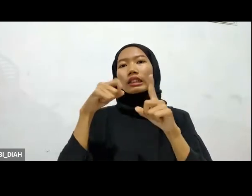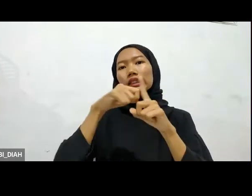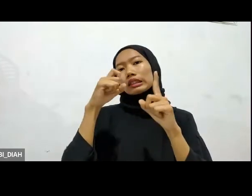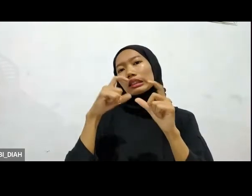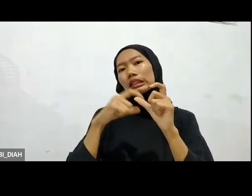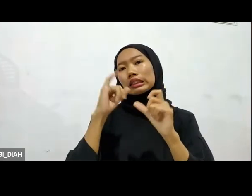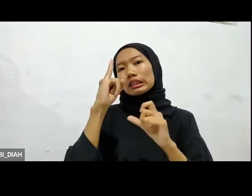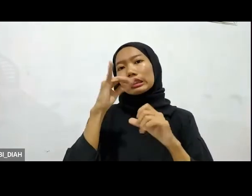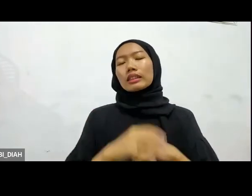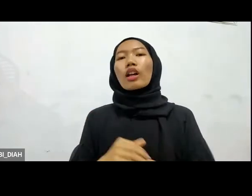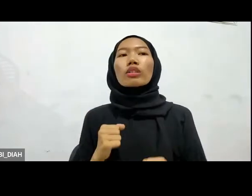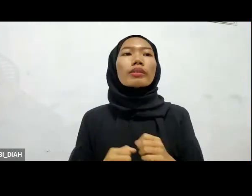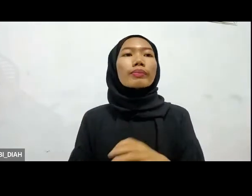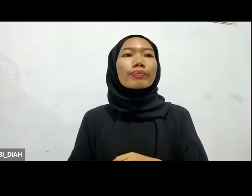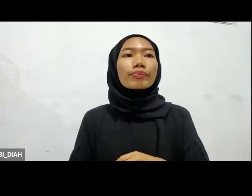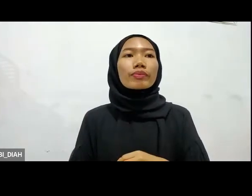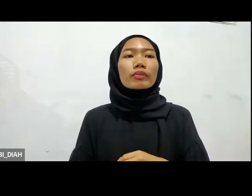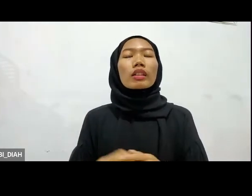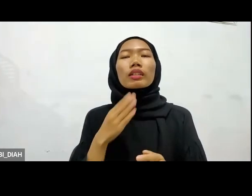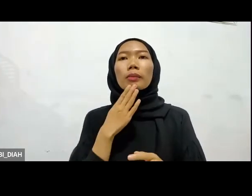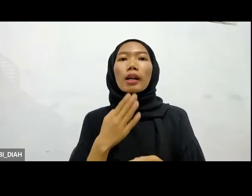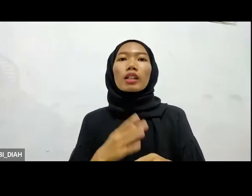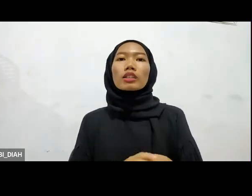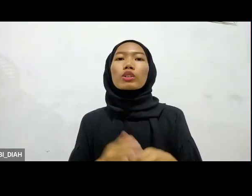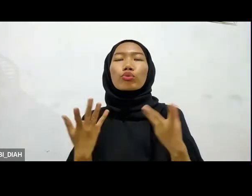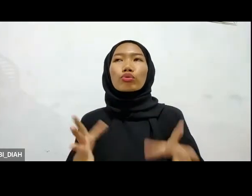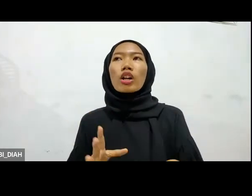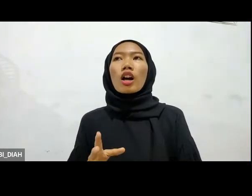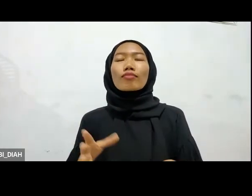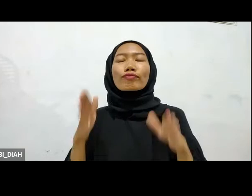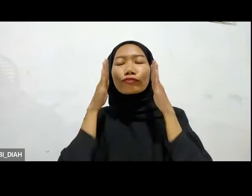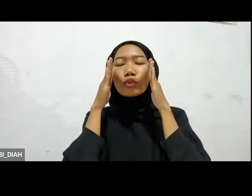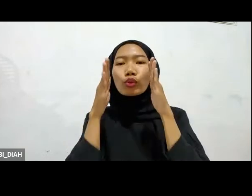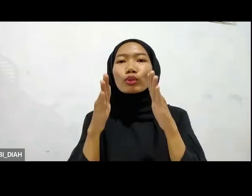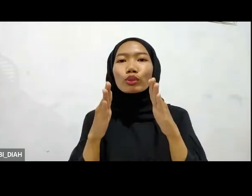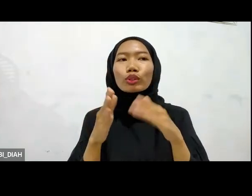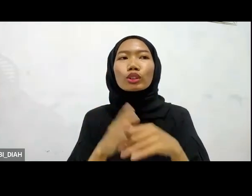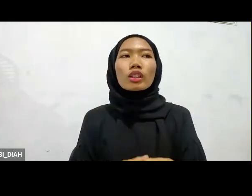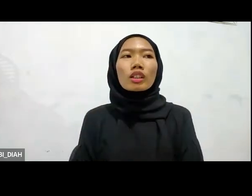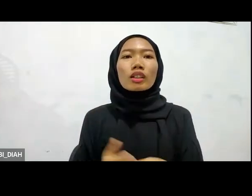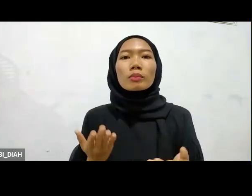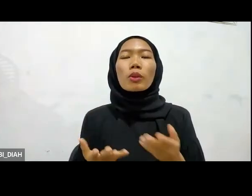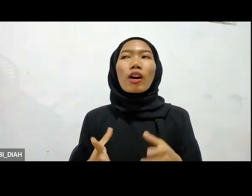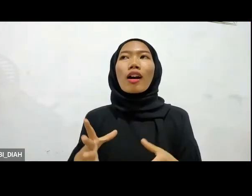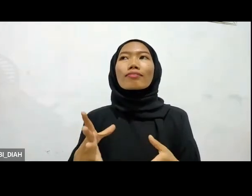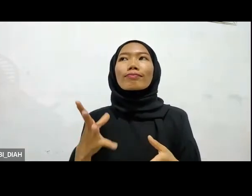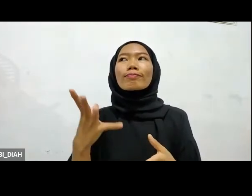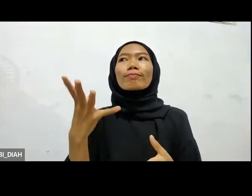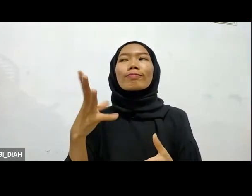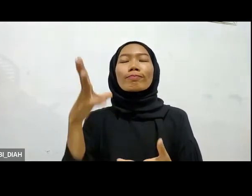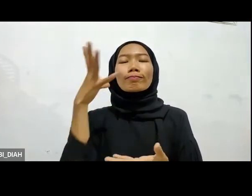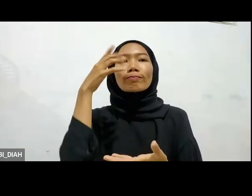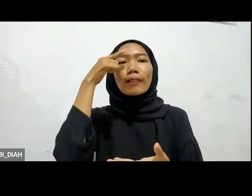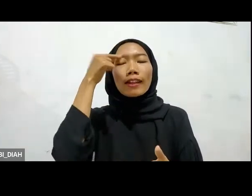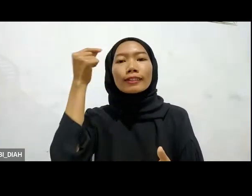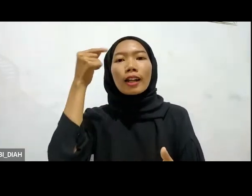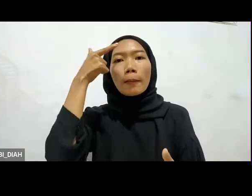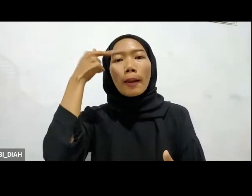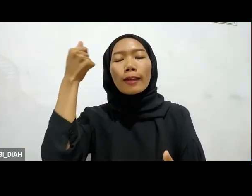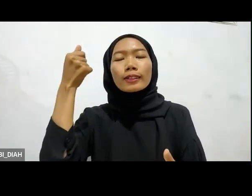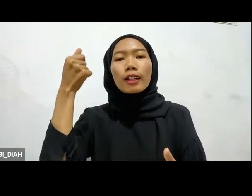banyak atas perhatiannya sejak pagi tadi. Mudah-mudahan banyak lessons learned yang kita peroleh dari 5 pembicara kita yang luar